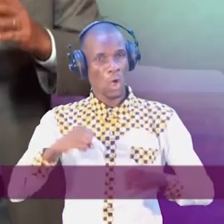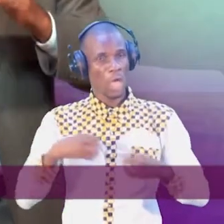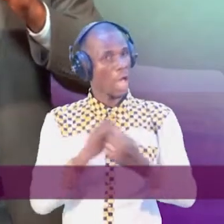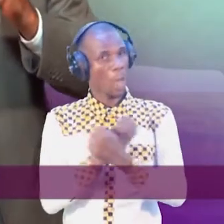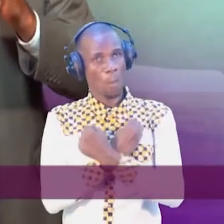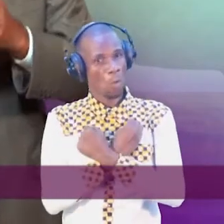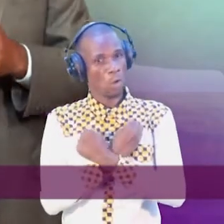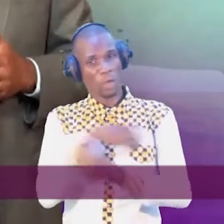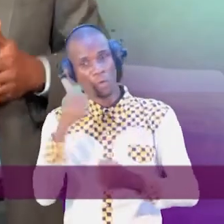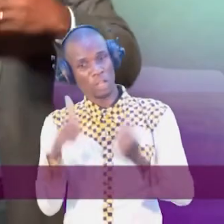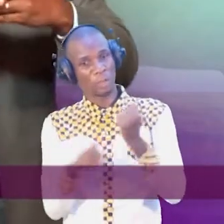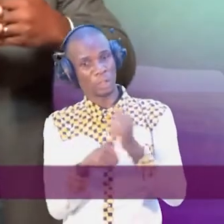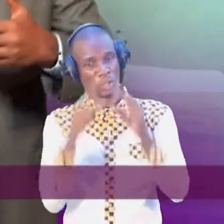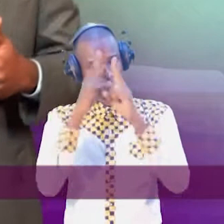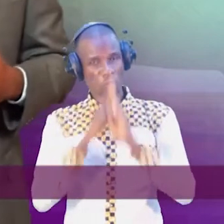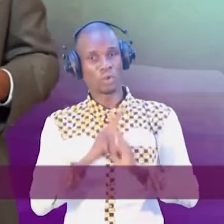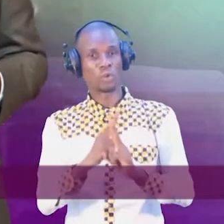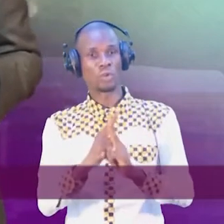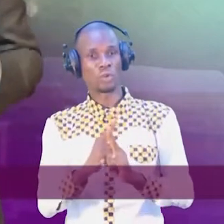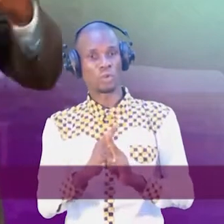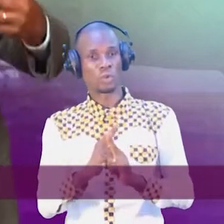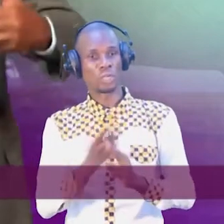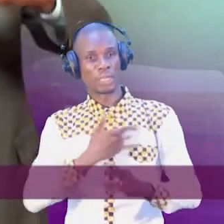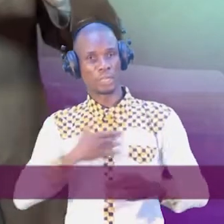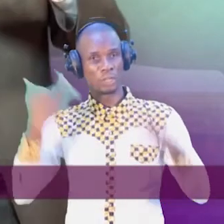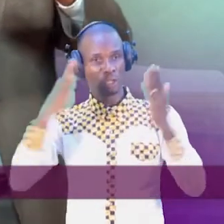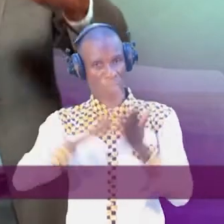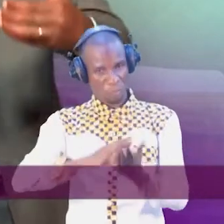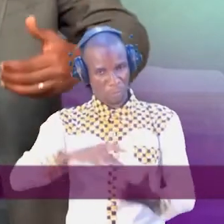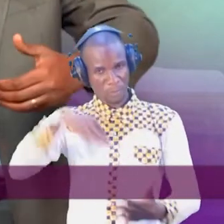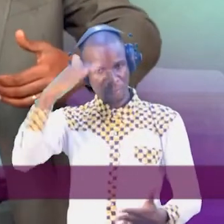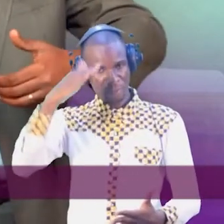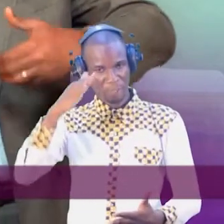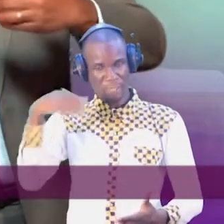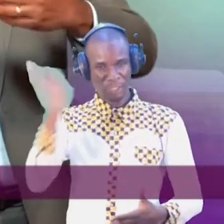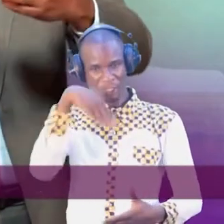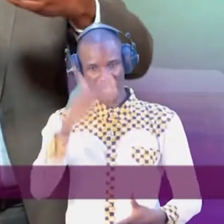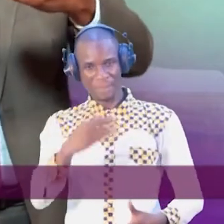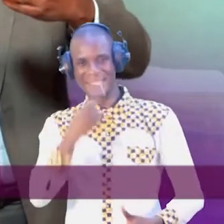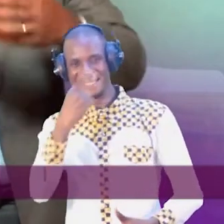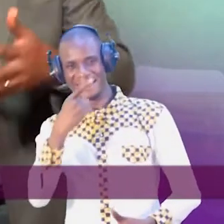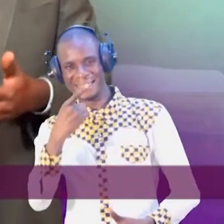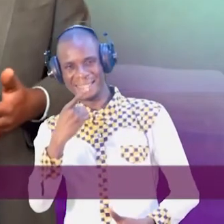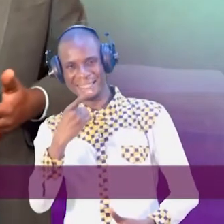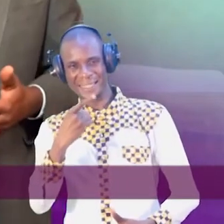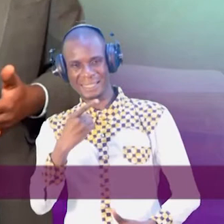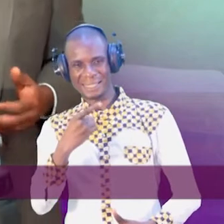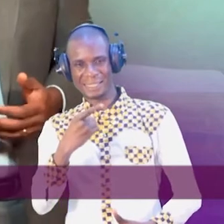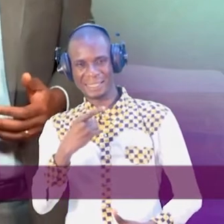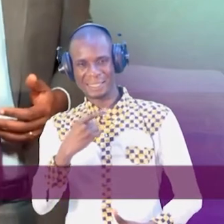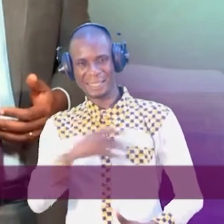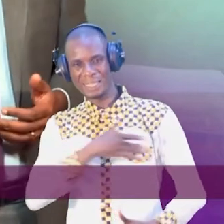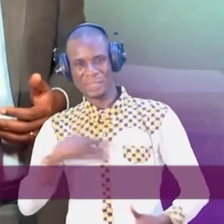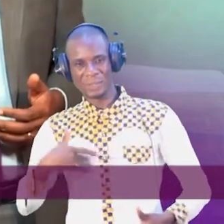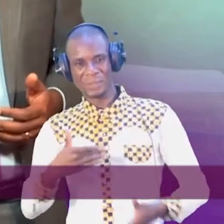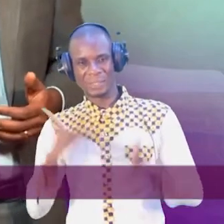tomoni yete nzambe azali na zuwa ya kombo na ye mpe alingete kombo na ye to pesa ngo lokumu. On ne peut